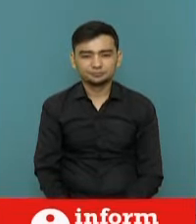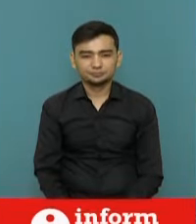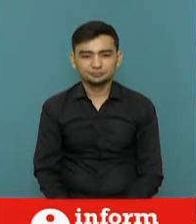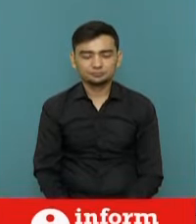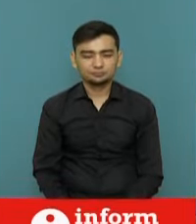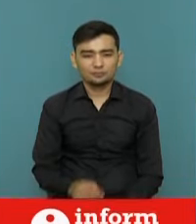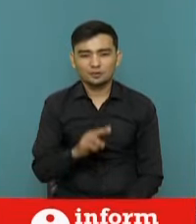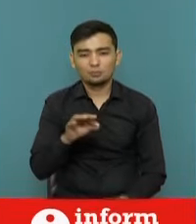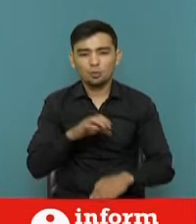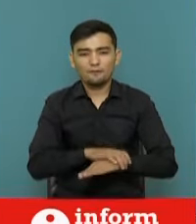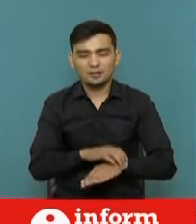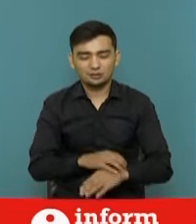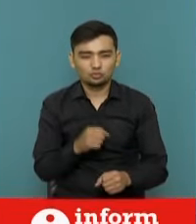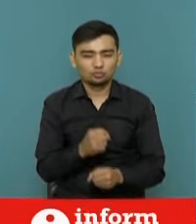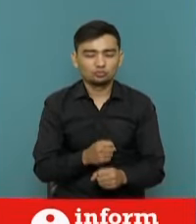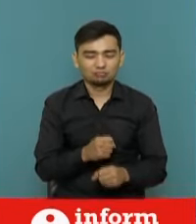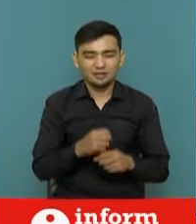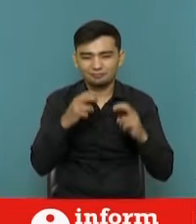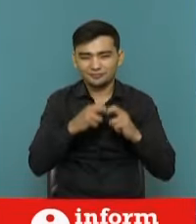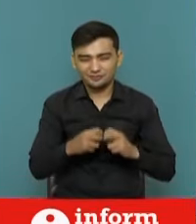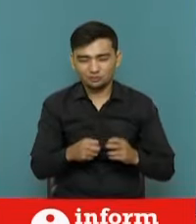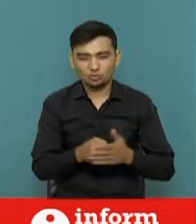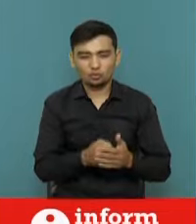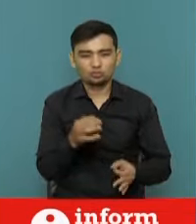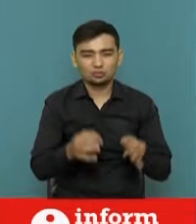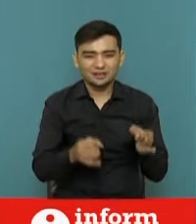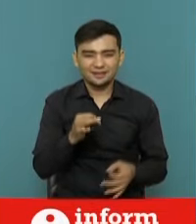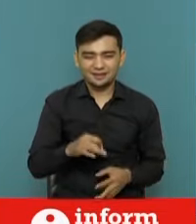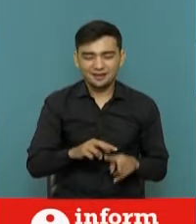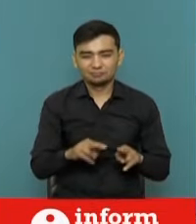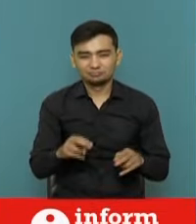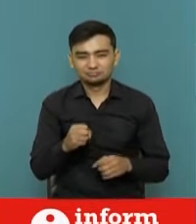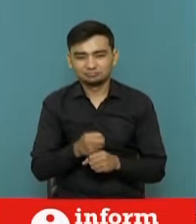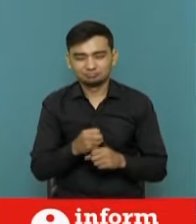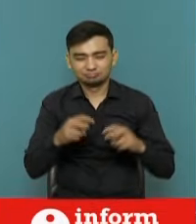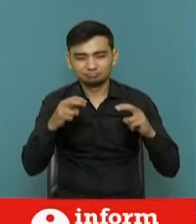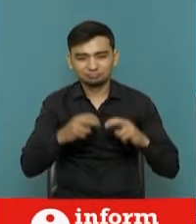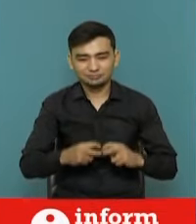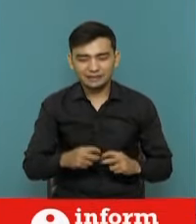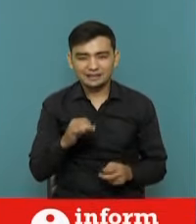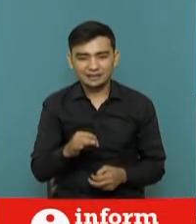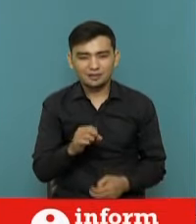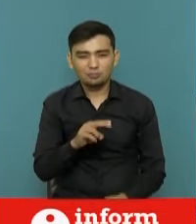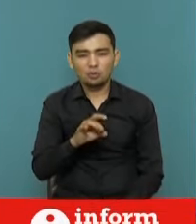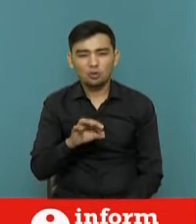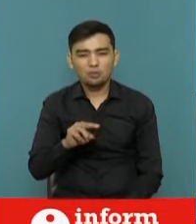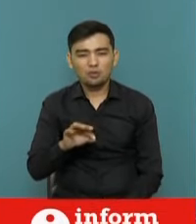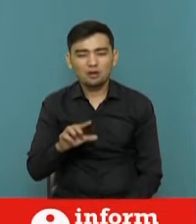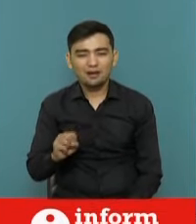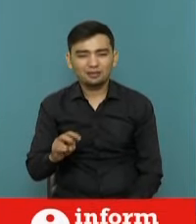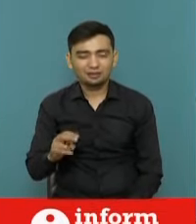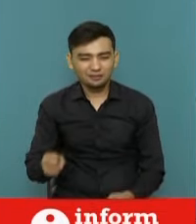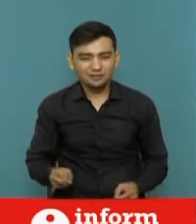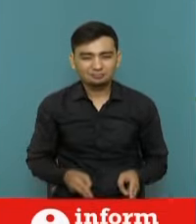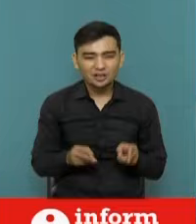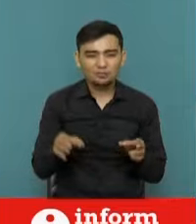По данному факту начато досудебное расследование. В настоящее время проводятся необходимые следственные действия. За пропаганду терроризма с использованием СМИ